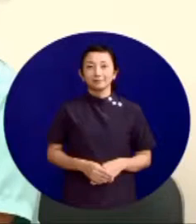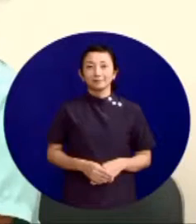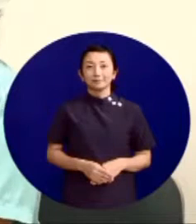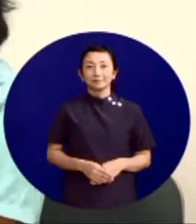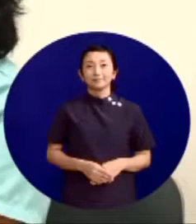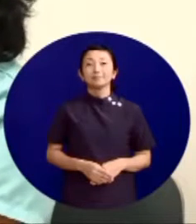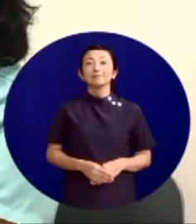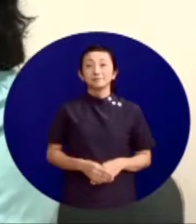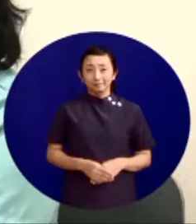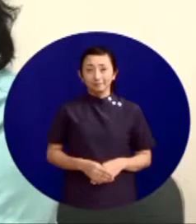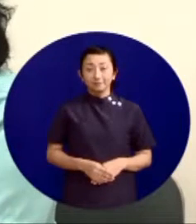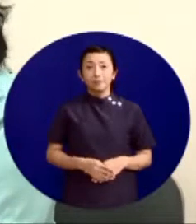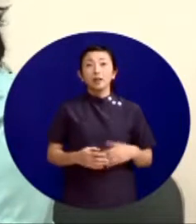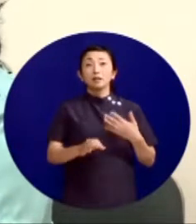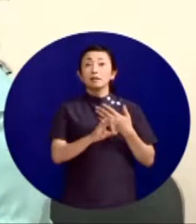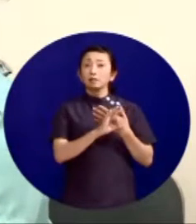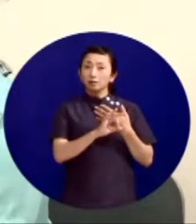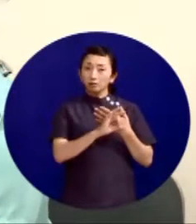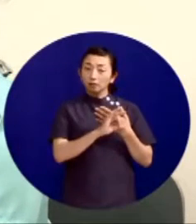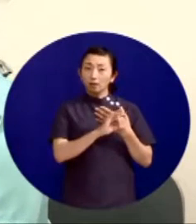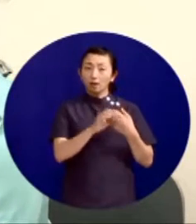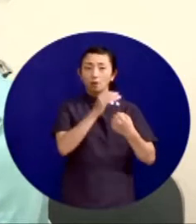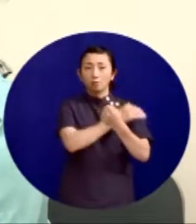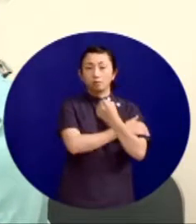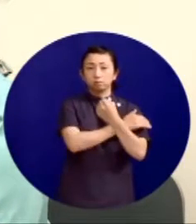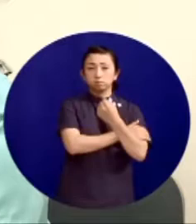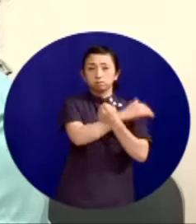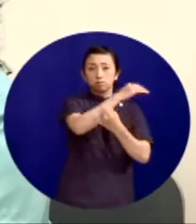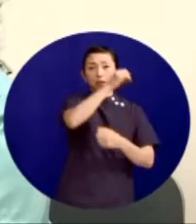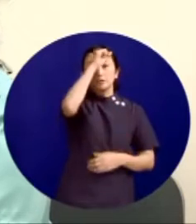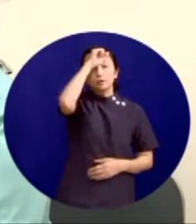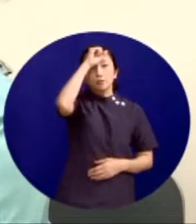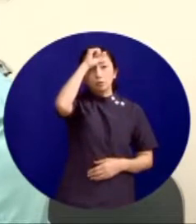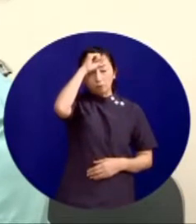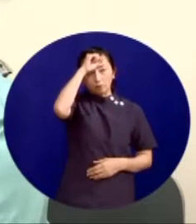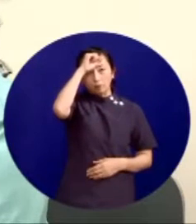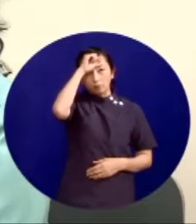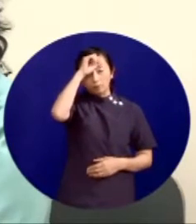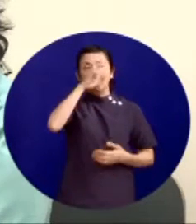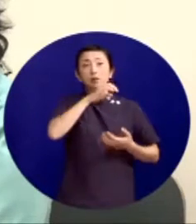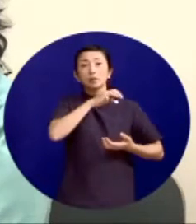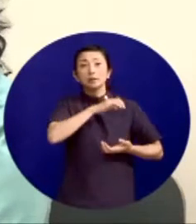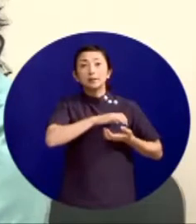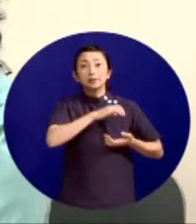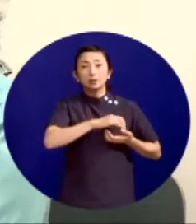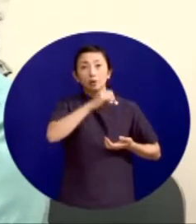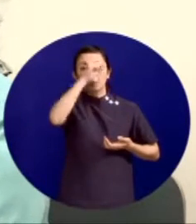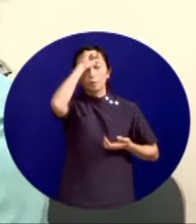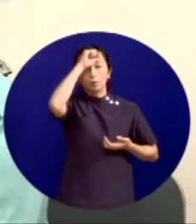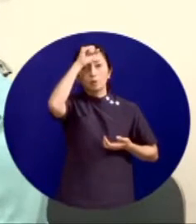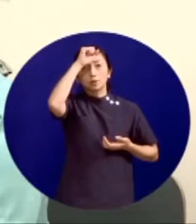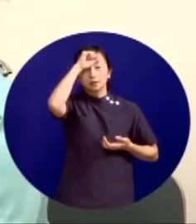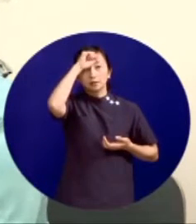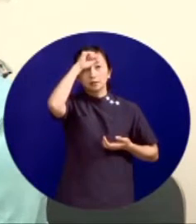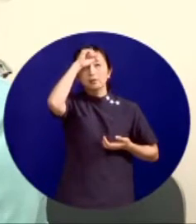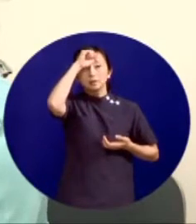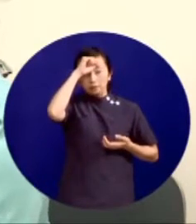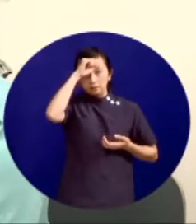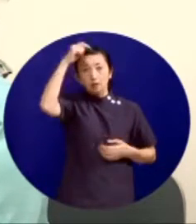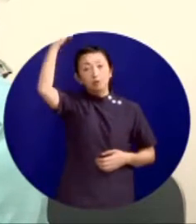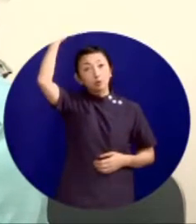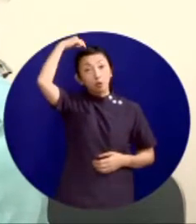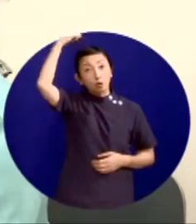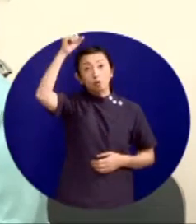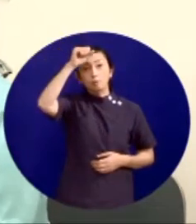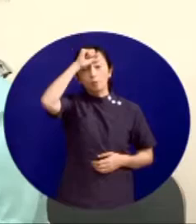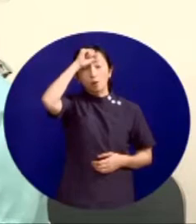。もともとある病気、高血圧症や不整脈、狭心症、心筋梗塞などの心疾患や脳